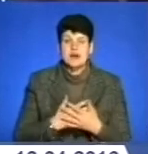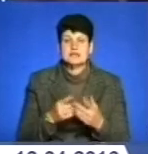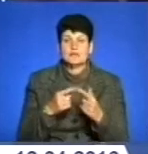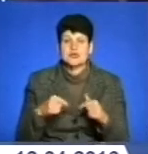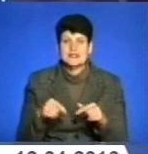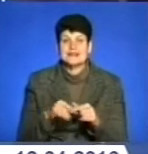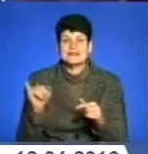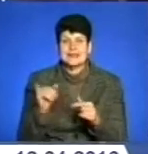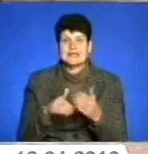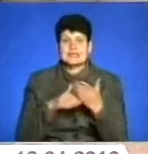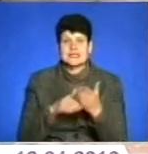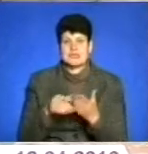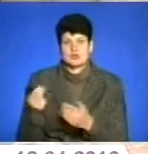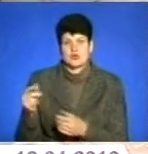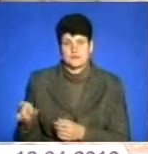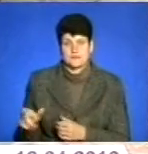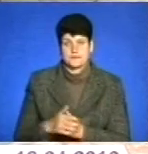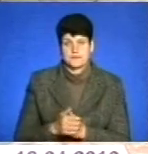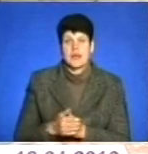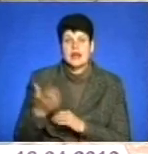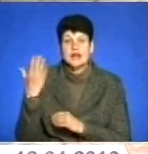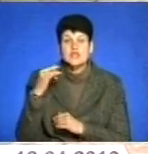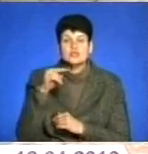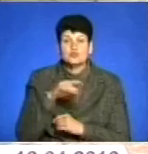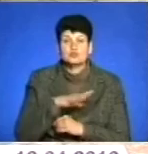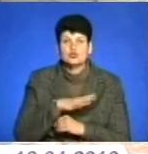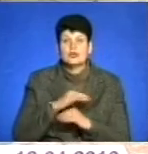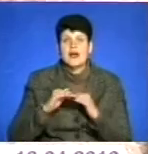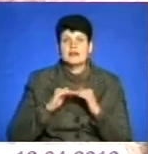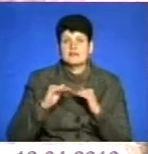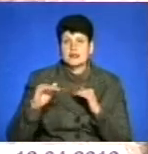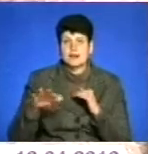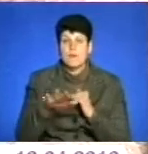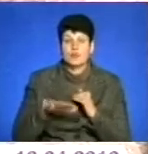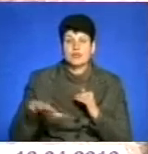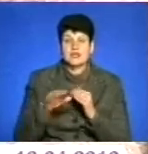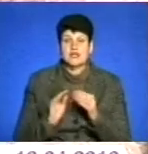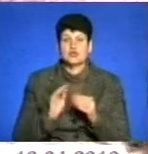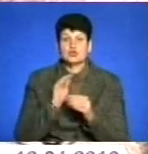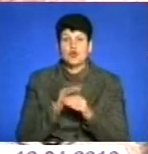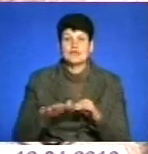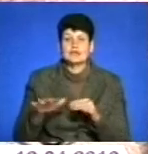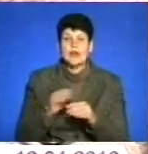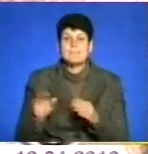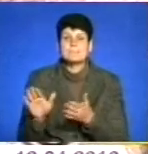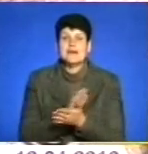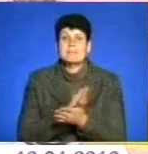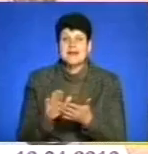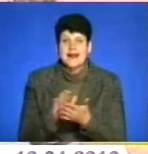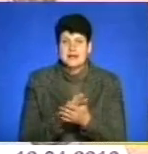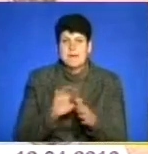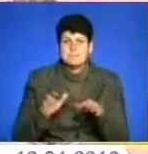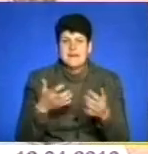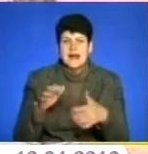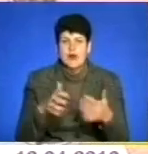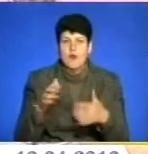та меценатів. Раніше тут було звичне асфальтне подвір'я, додаткова територія для прибирання. Власне, перекопати